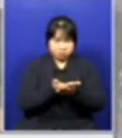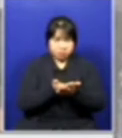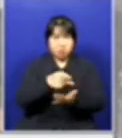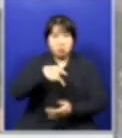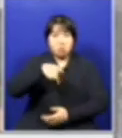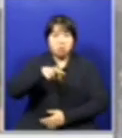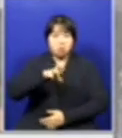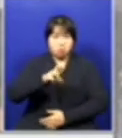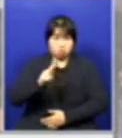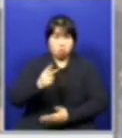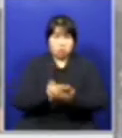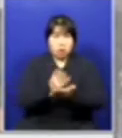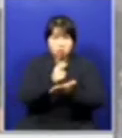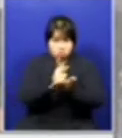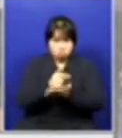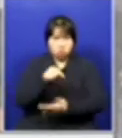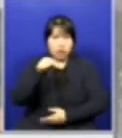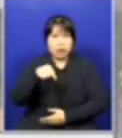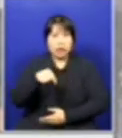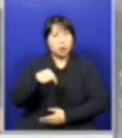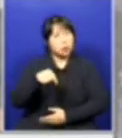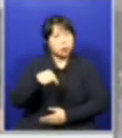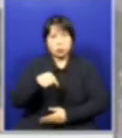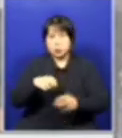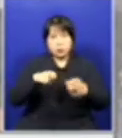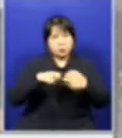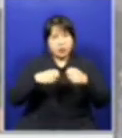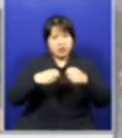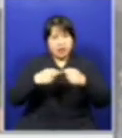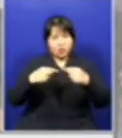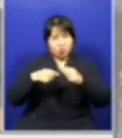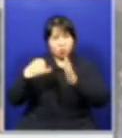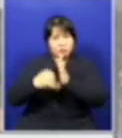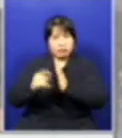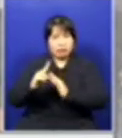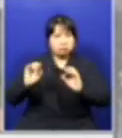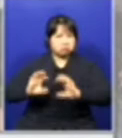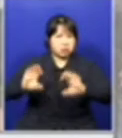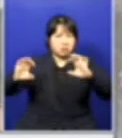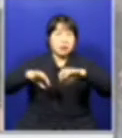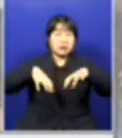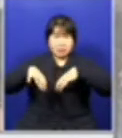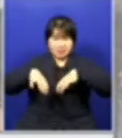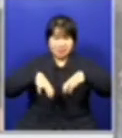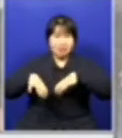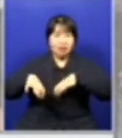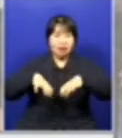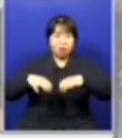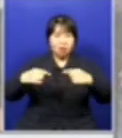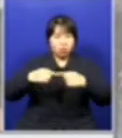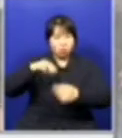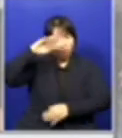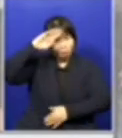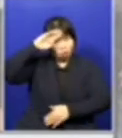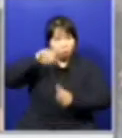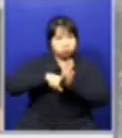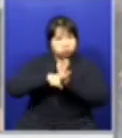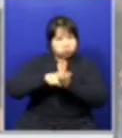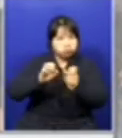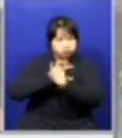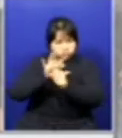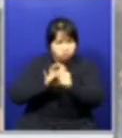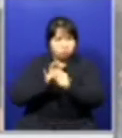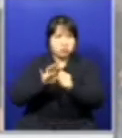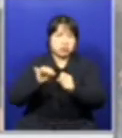นี้มันเป็นความผิดพลาดของรัฐบาลในการบริหารโรคระบาดไว